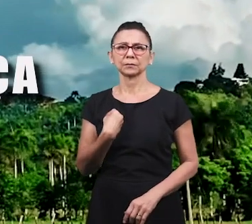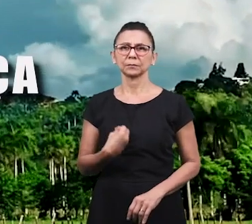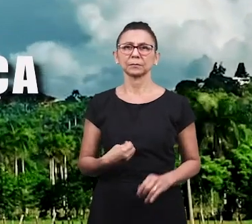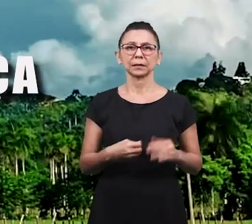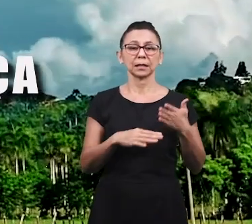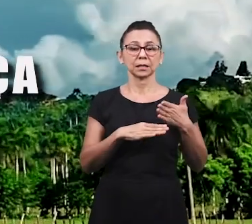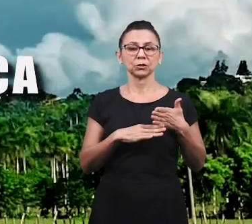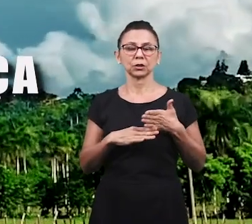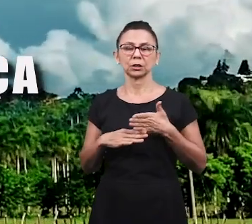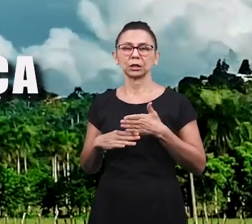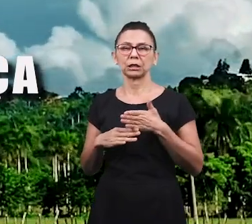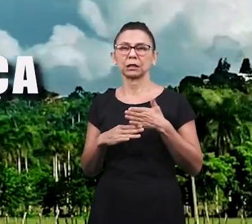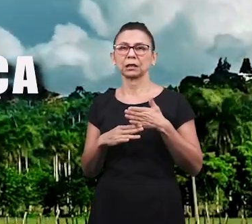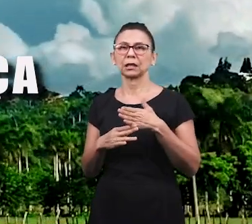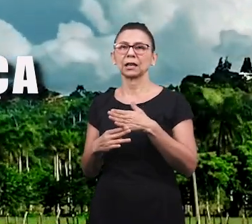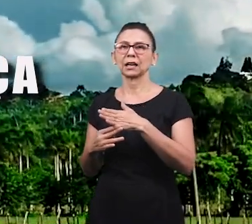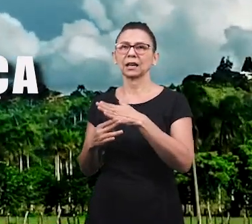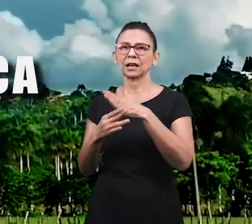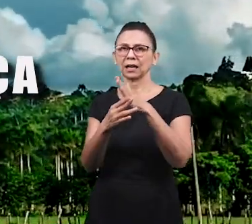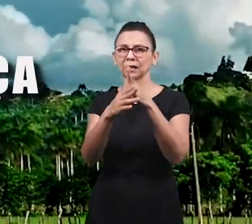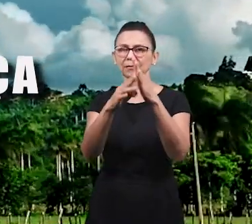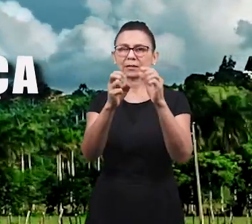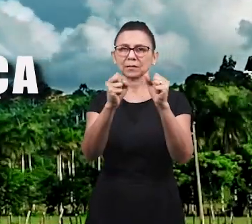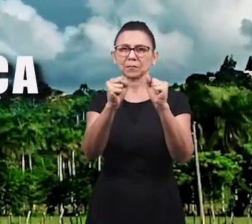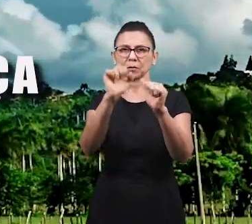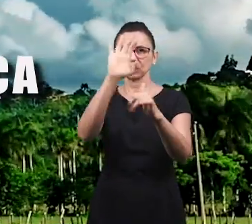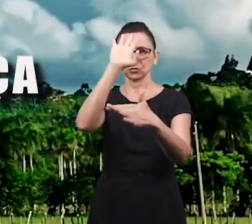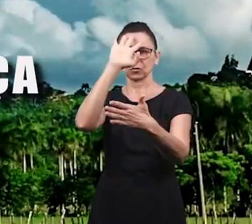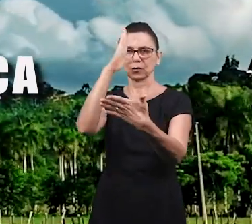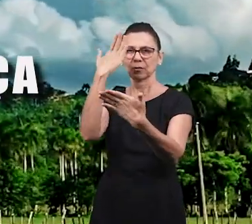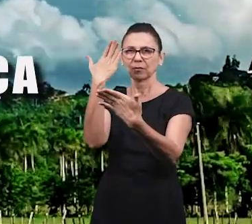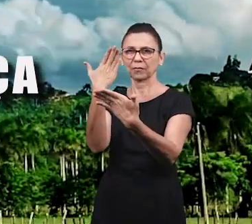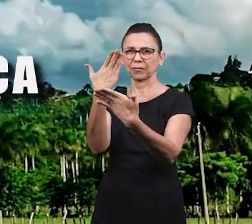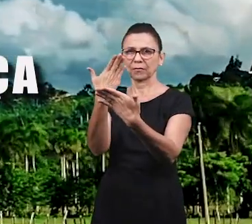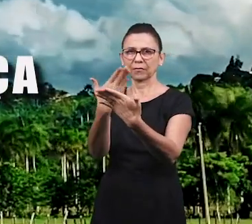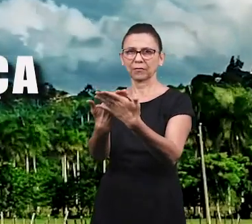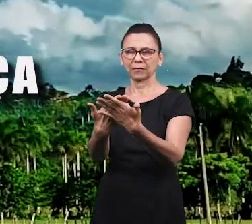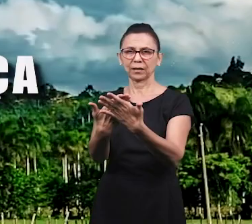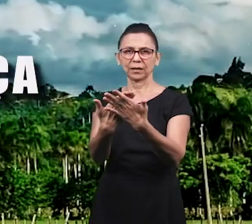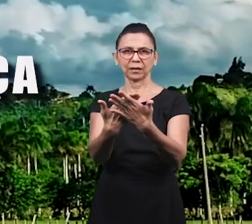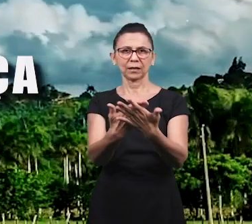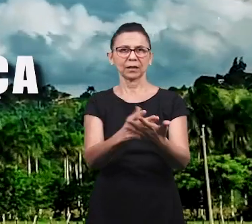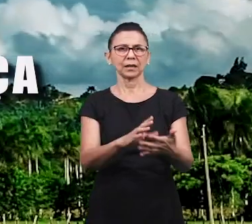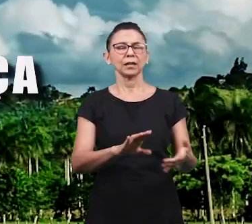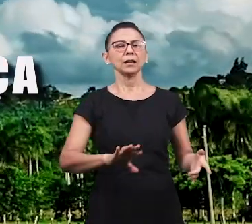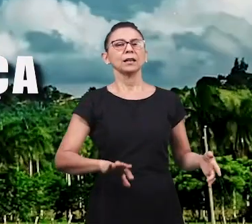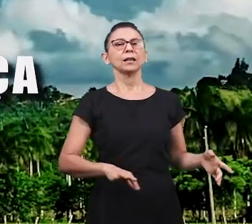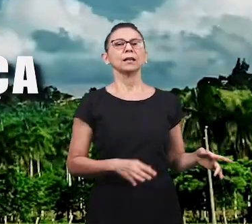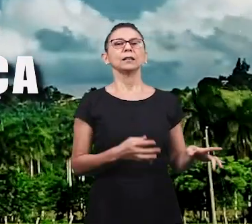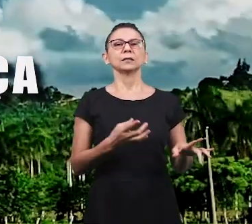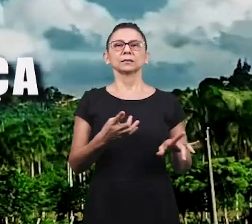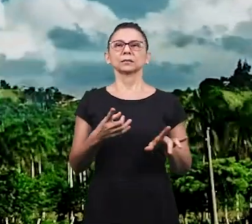presença para te fazer descansar.